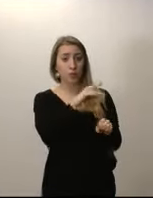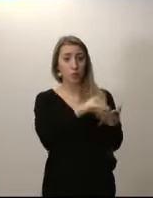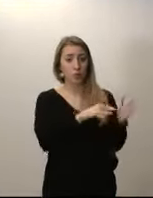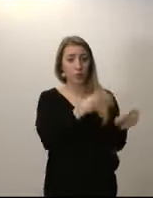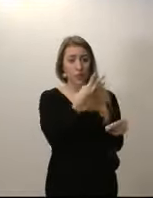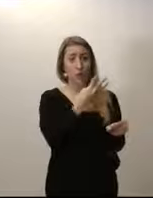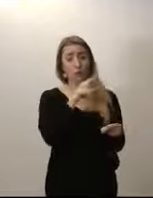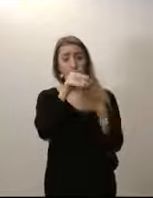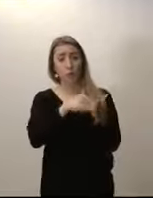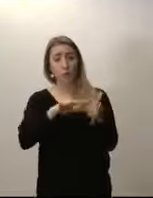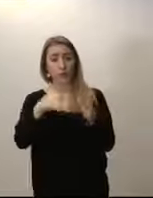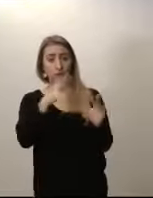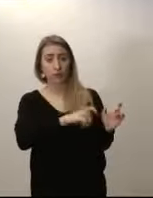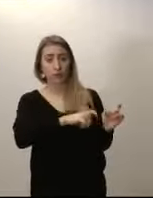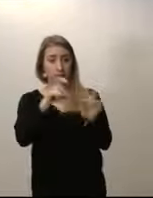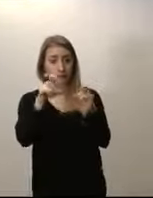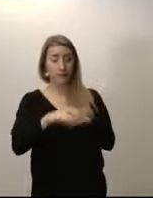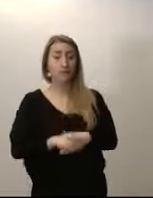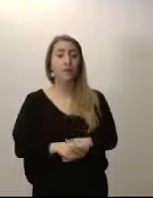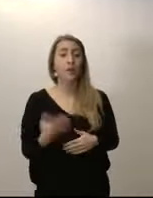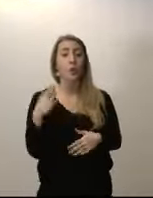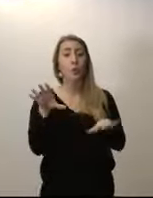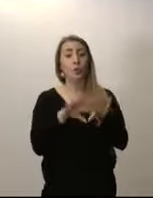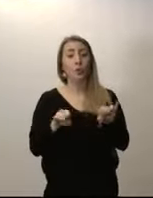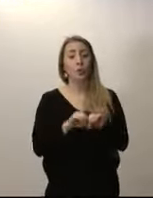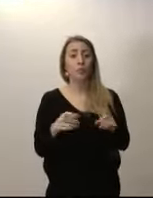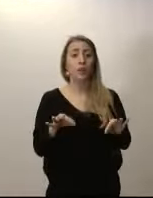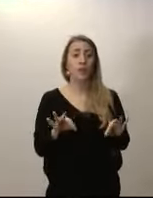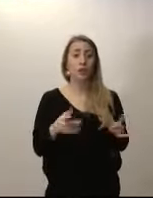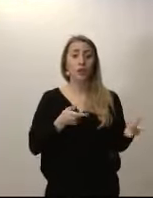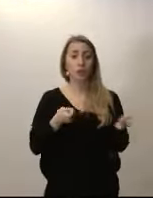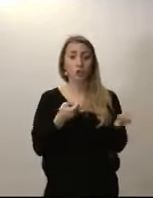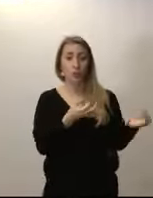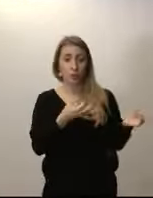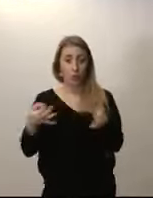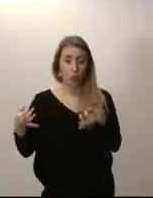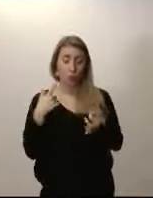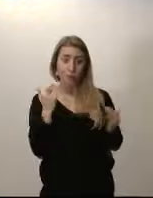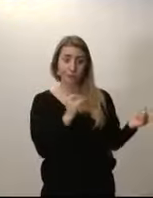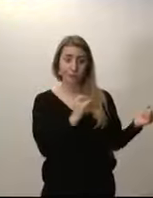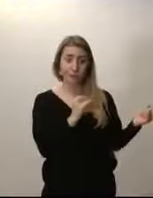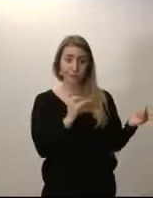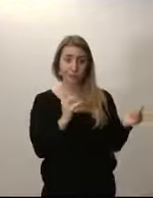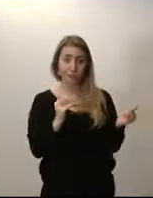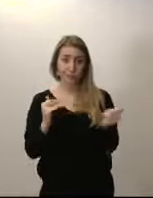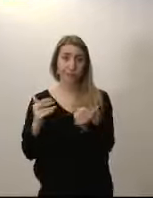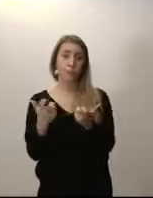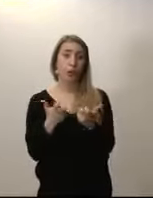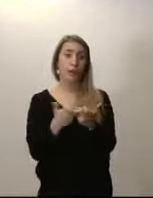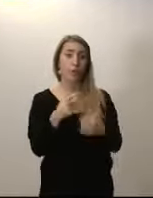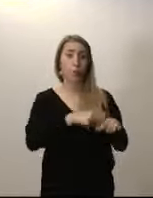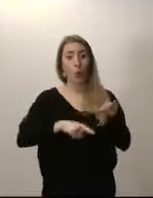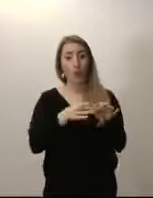2015. Et puis, les autres produits de gestion courante qui restent pratiquement au même niveau, c'est les locations de